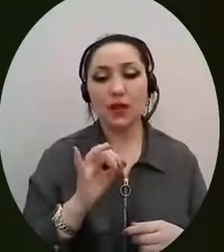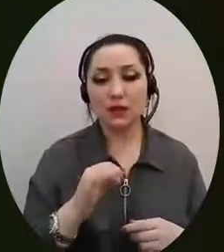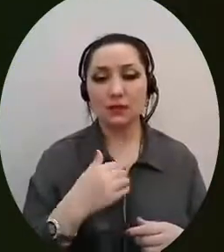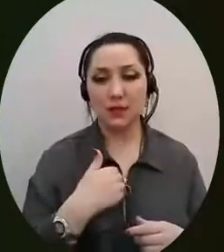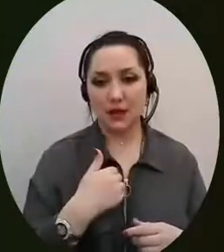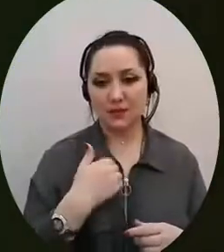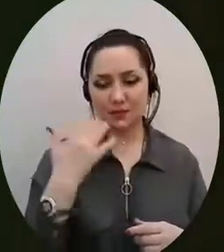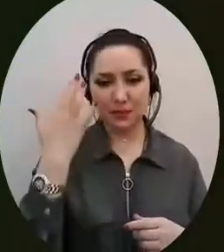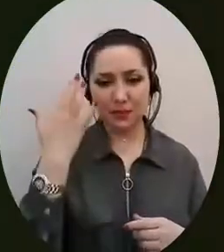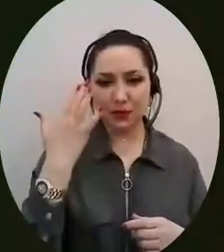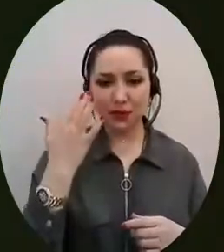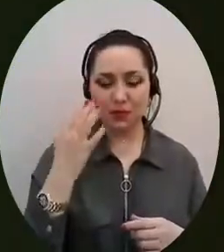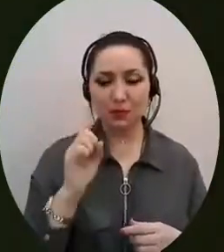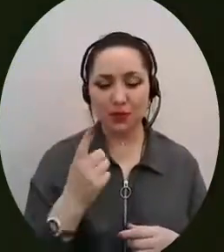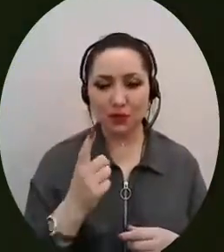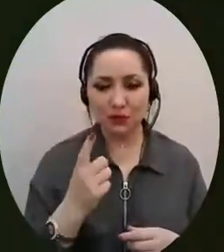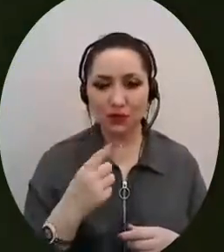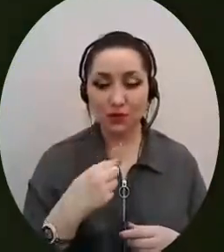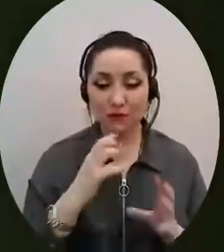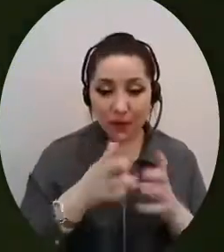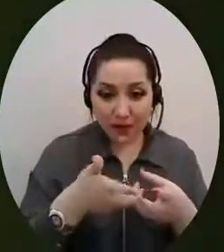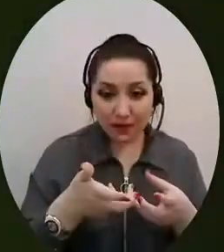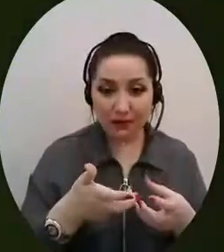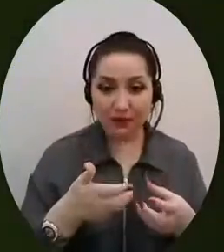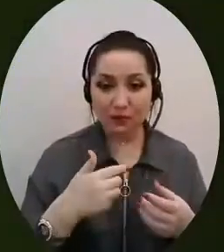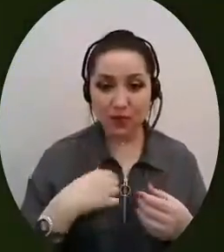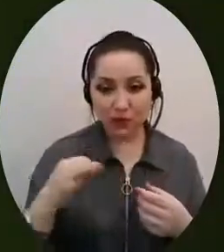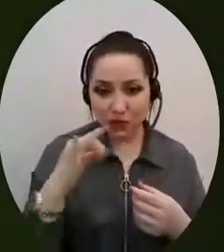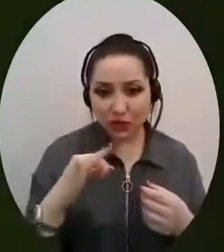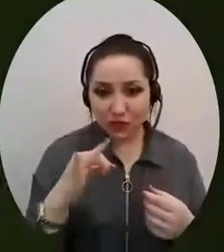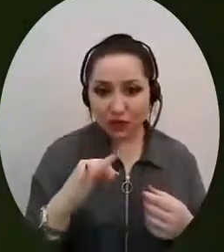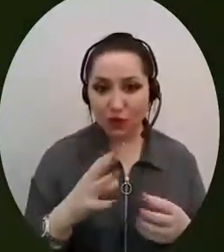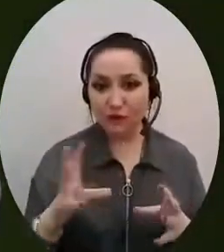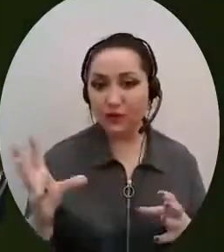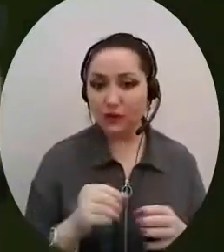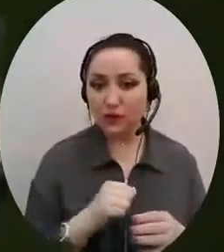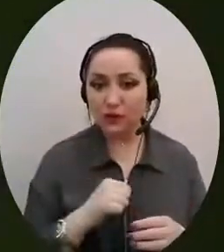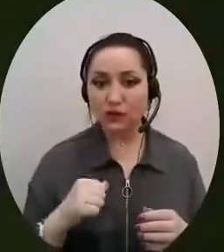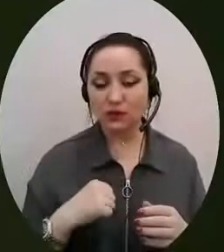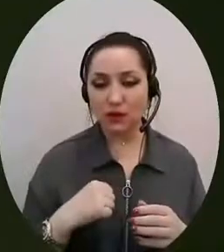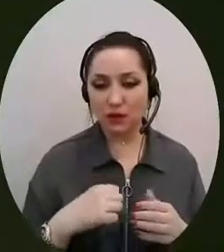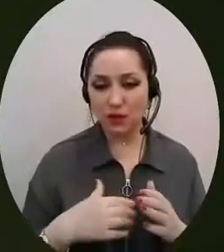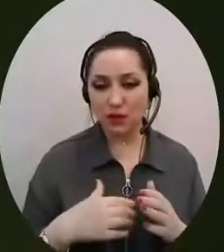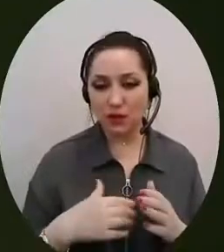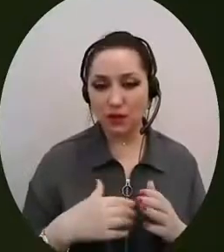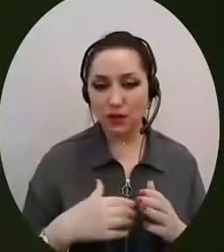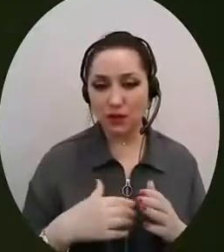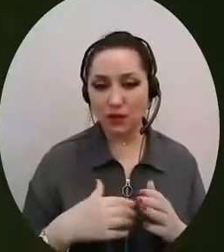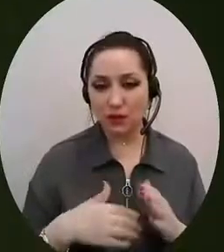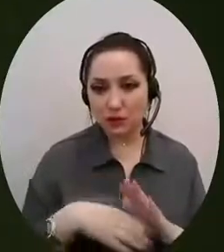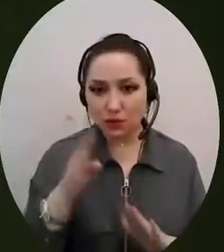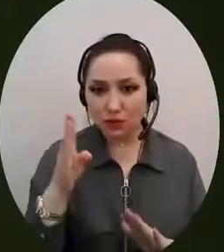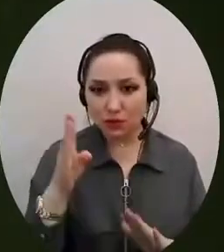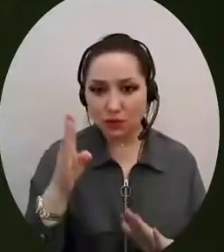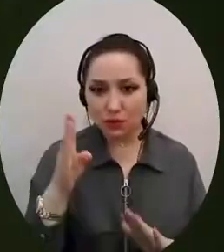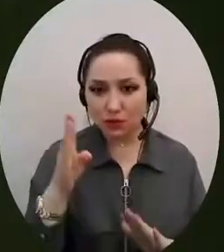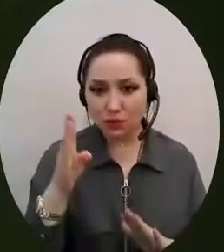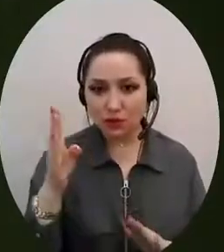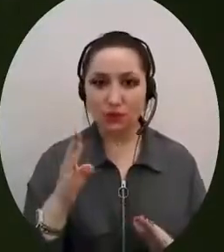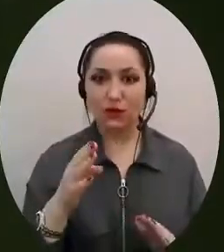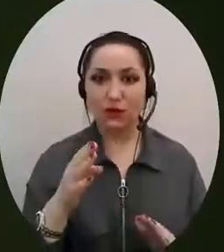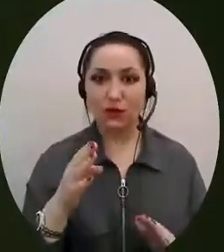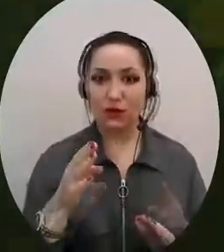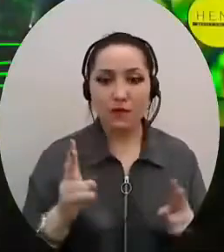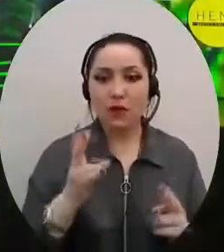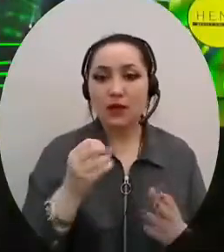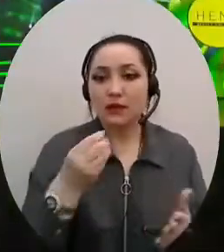мечтами. Потому что в мире, в нашей истории, все самое глобальное происходило тогда, когда кто-то кого-то